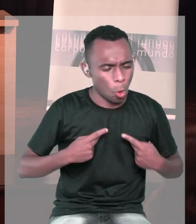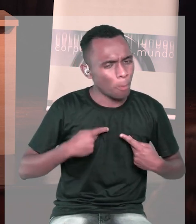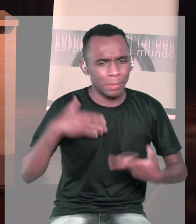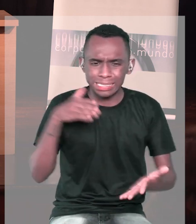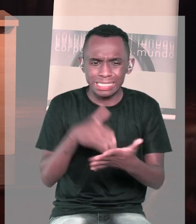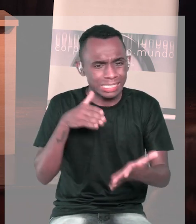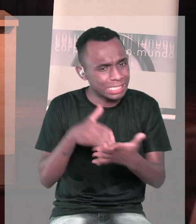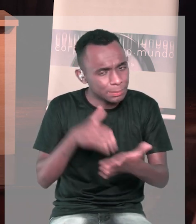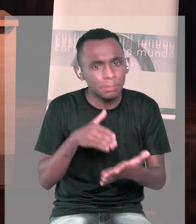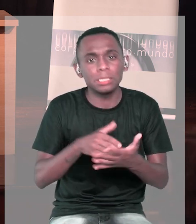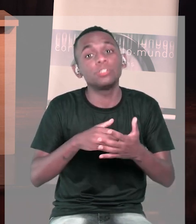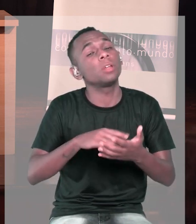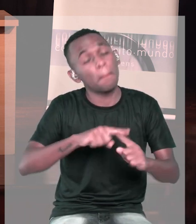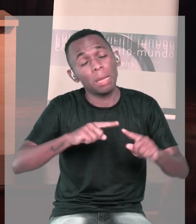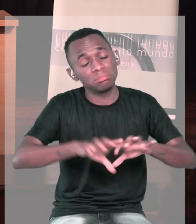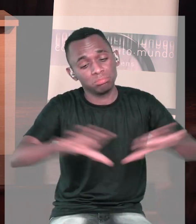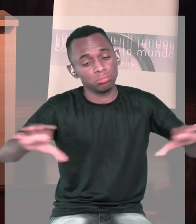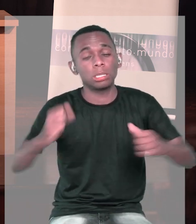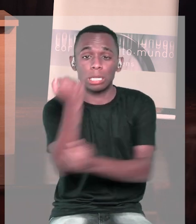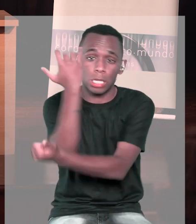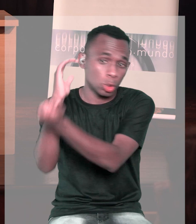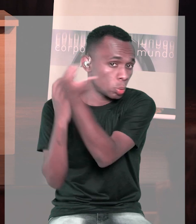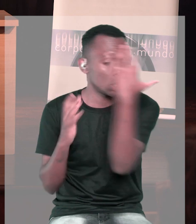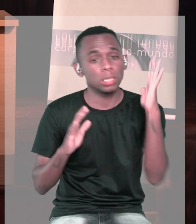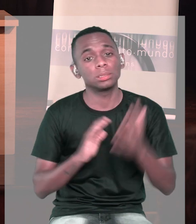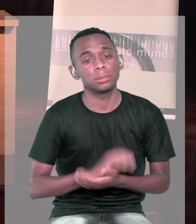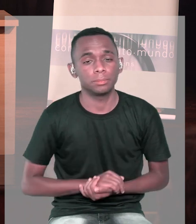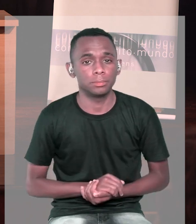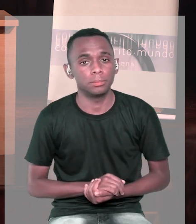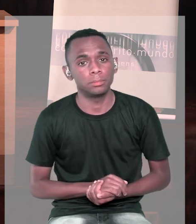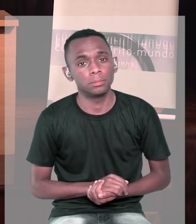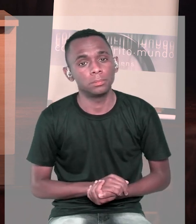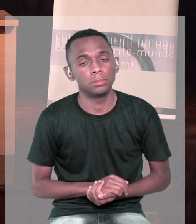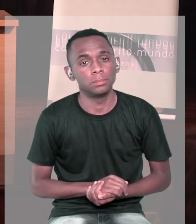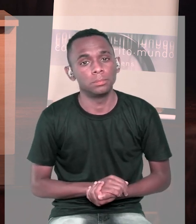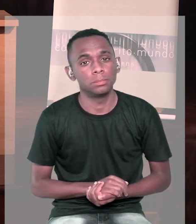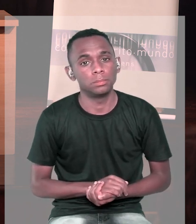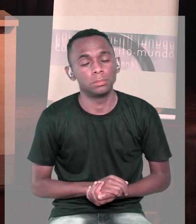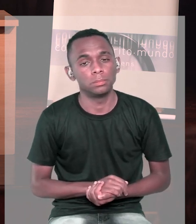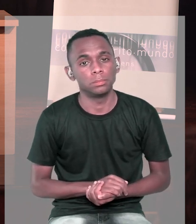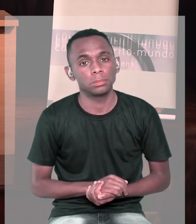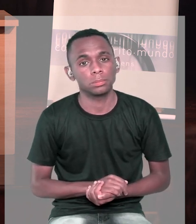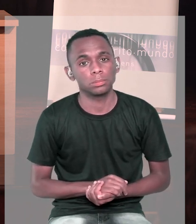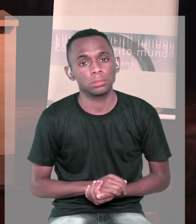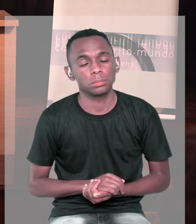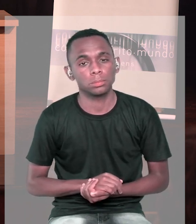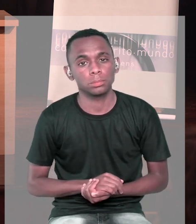e completamente separado da natureza. C'est-à-dire, on a considéré que l'homme